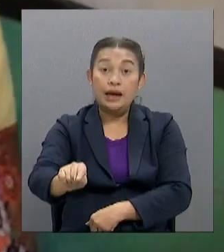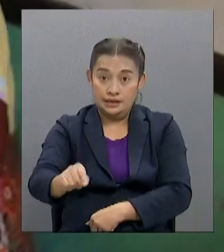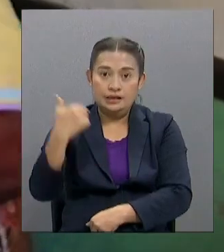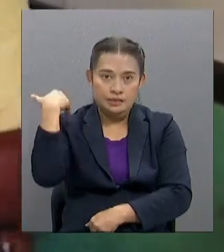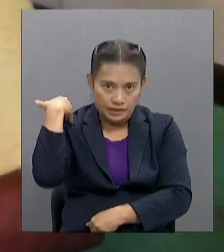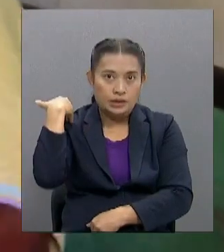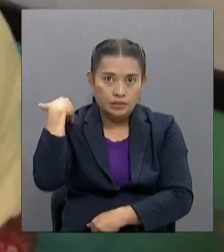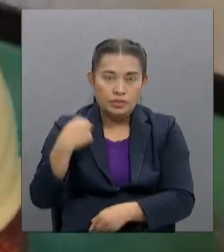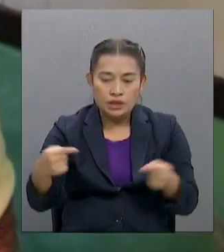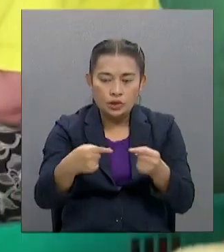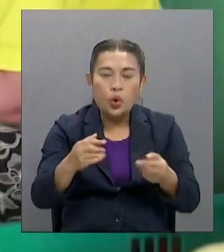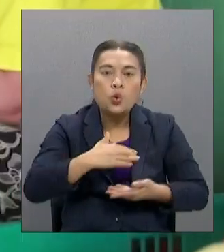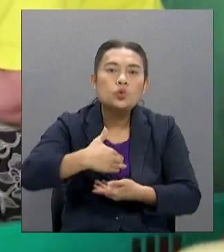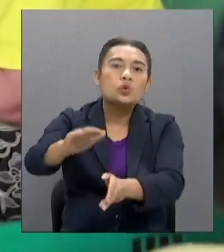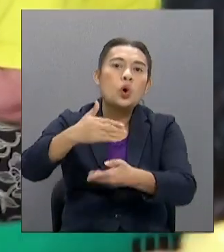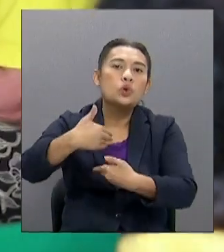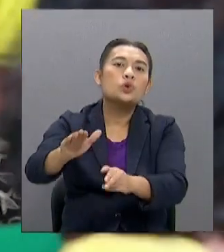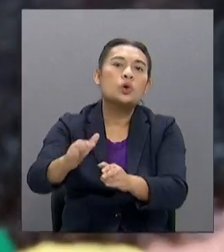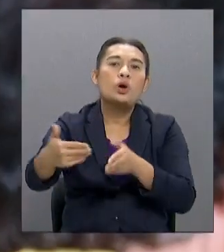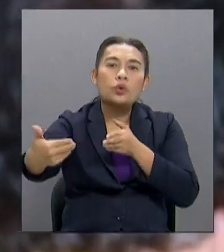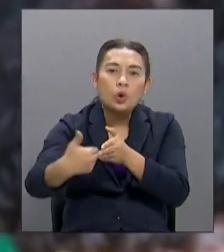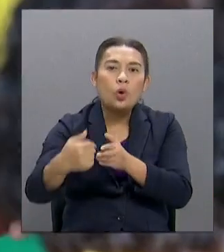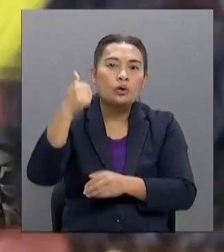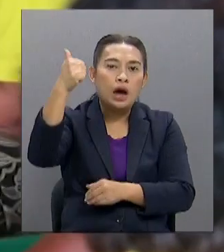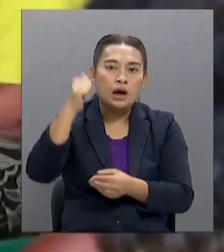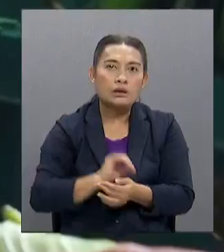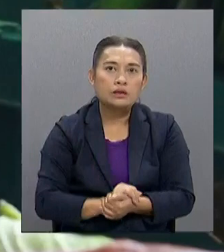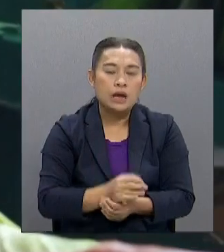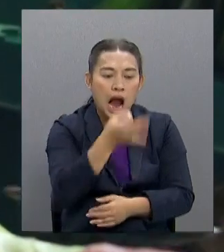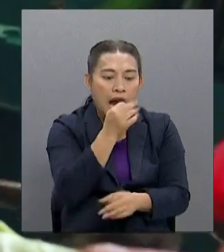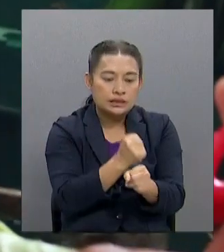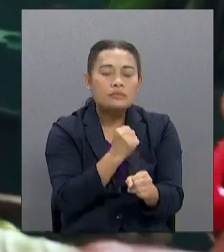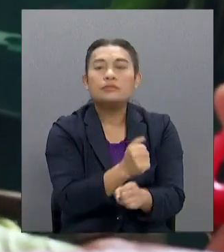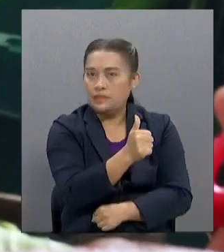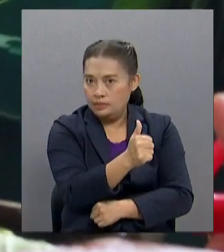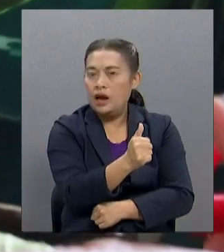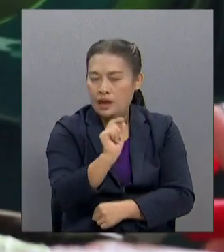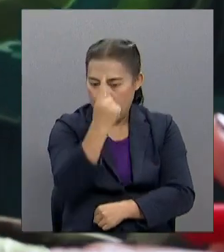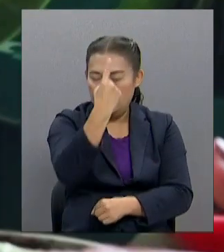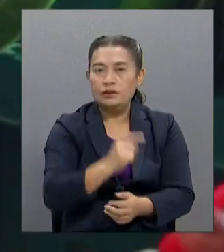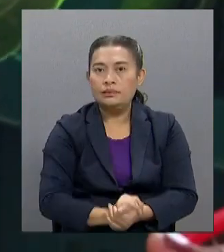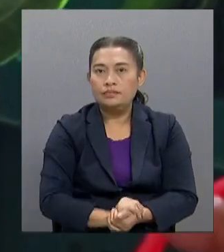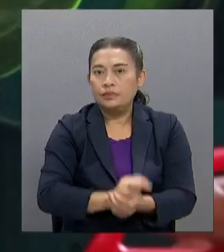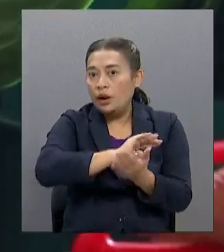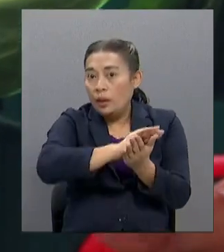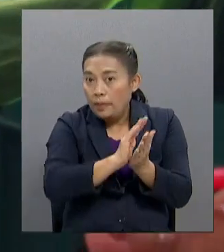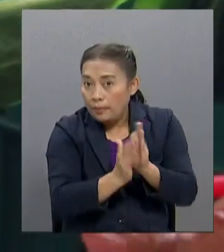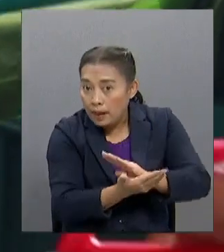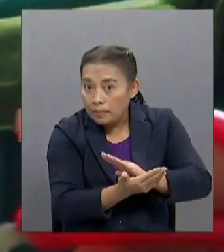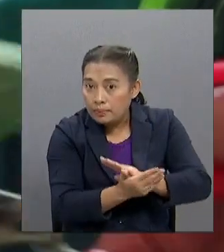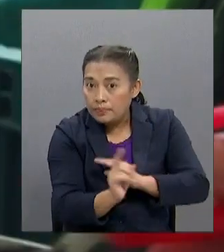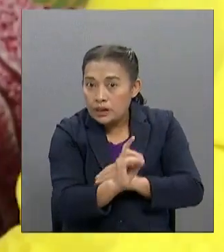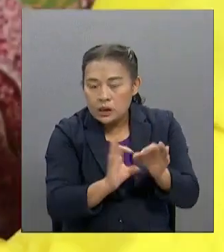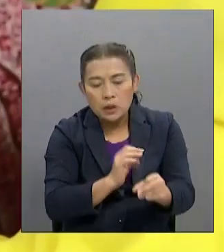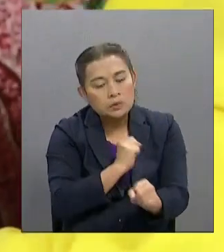ที่เป็นการส่งออกโดยตรงเราก็สามารถที่จะฟื้นอาชีพตัวนี้กลับขึ้นมาใหม่แล้วปรับเปลี่ยนคุณภาพให้มันดี